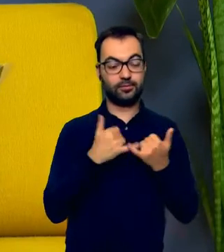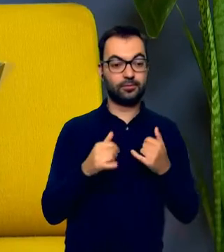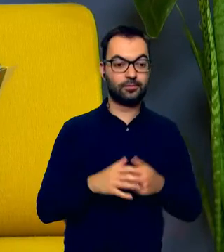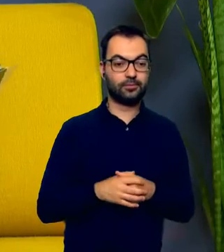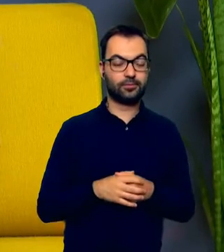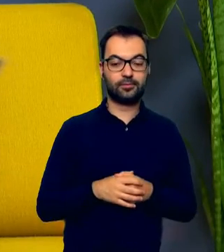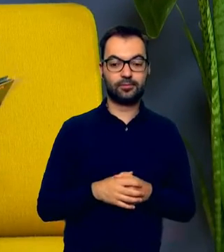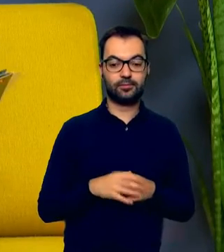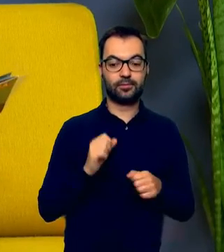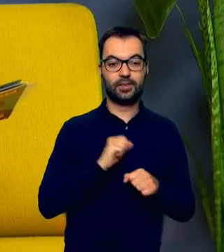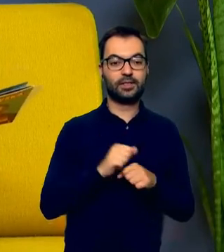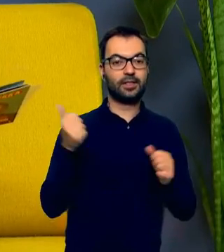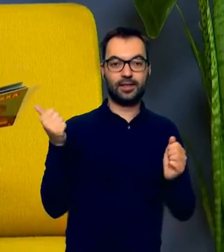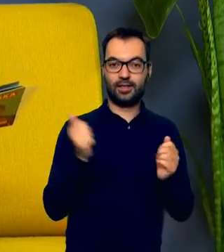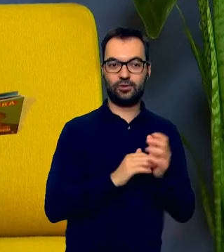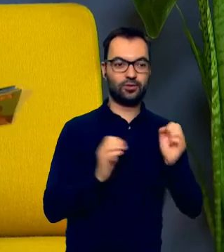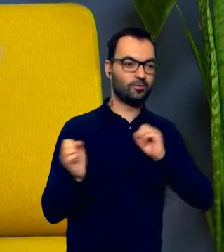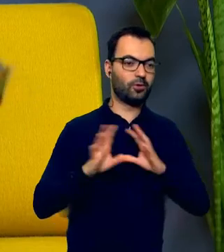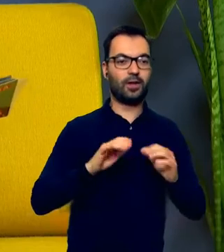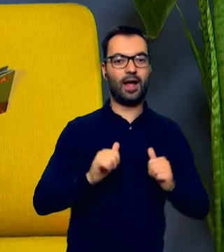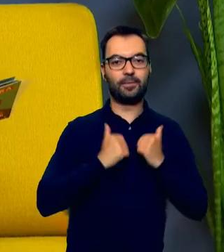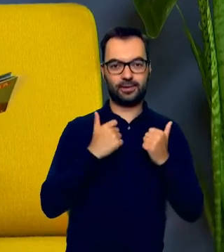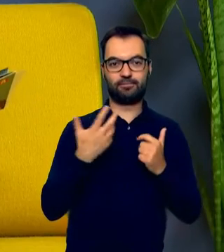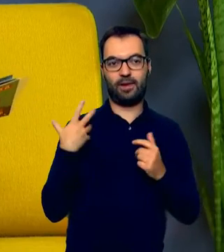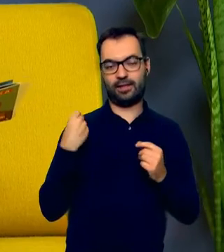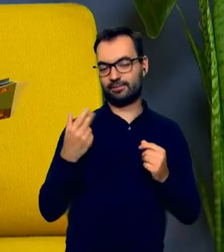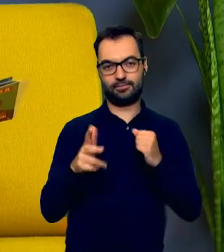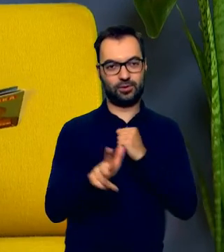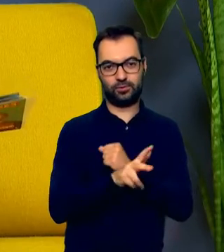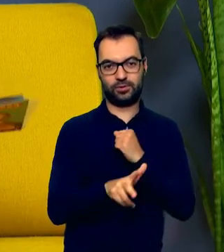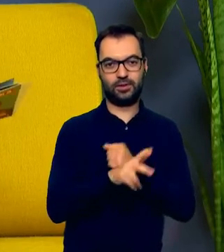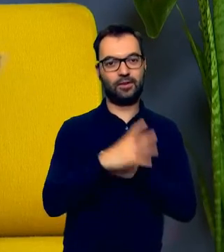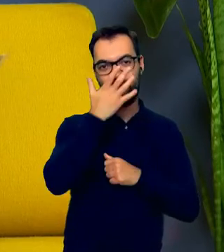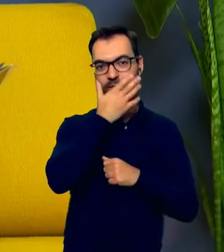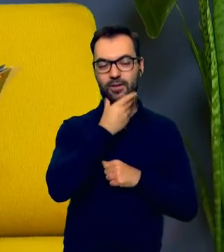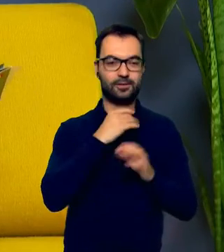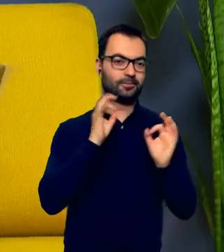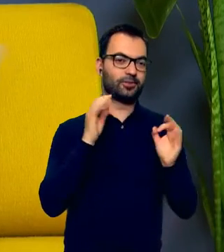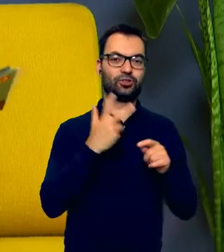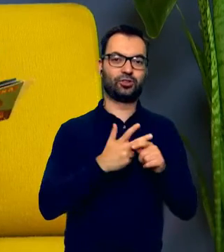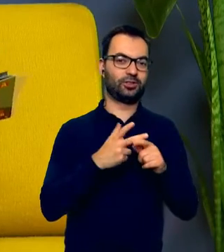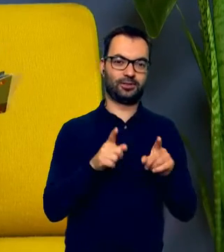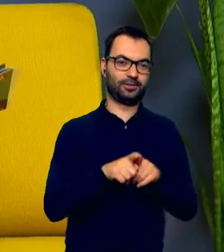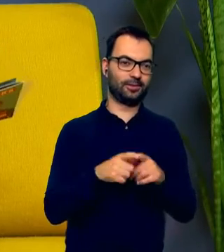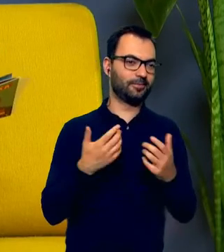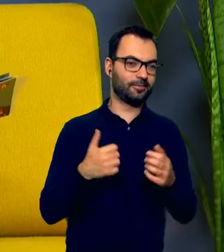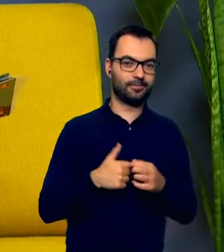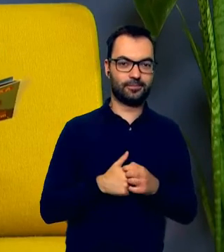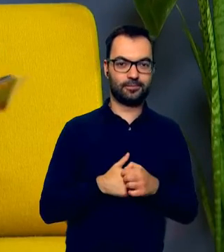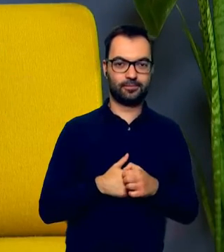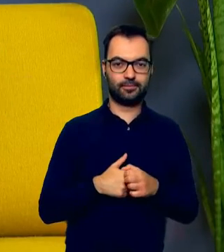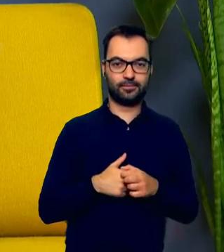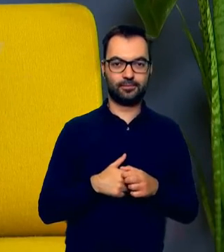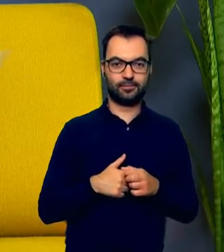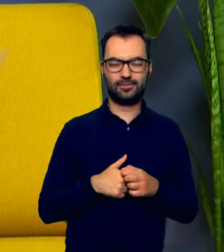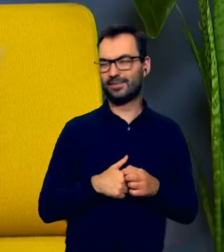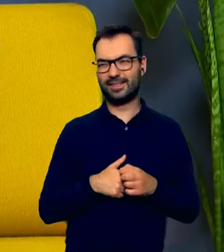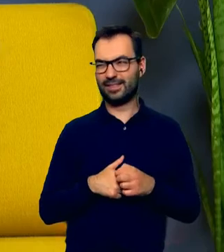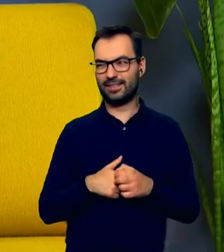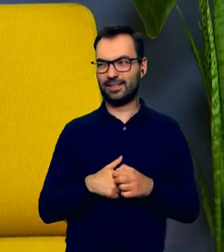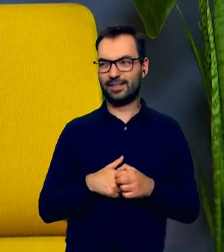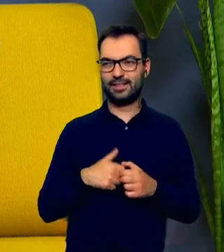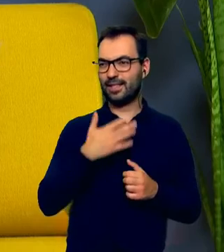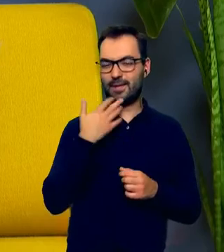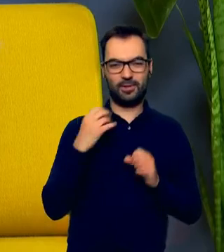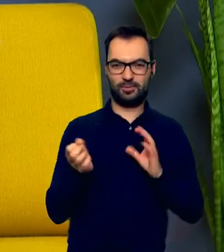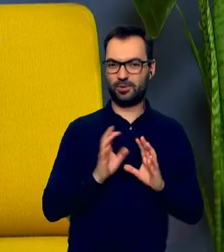że istnieje 1000 sposobów na to, żeby w wieku lat 80 wyglądać jakby się miało 30. Raczej przeczuwamy... Nie, akurat takich moim